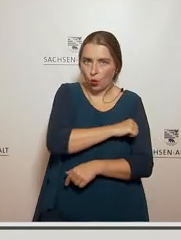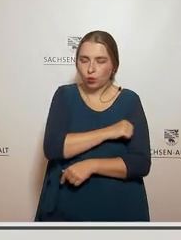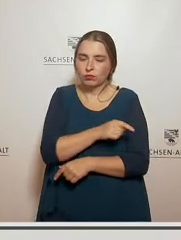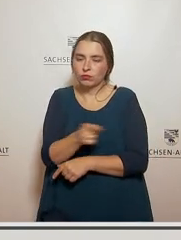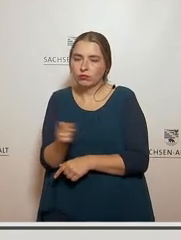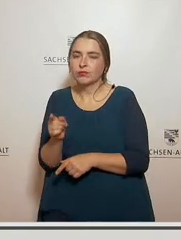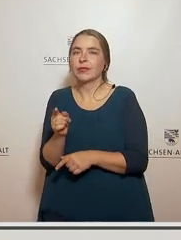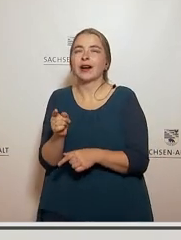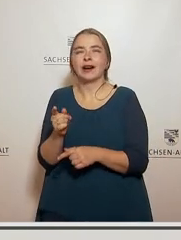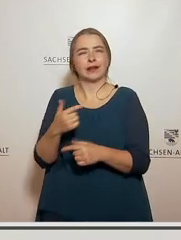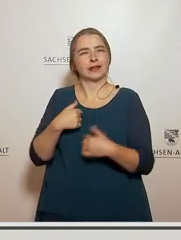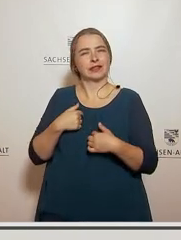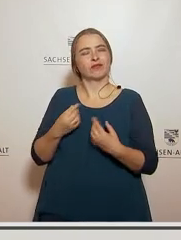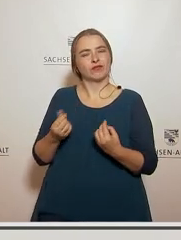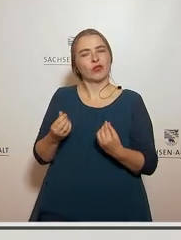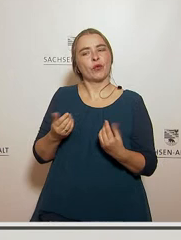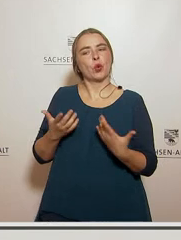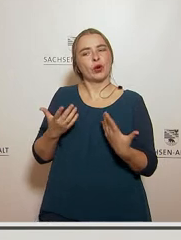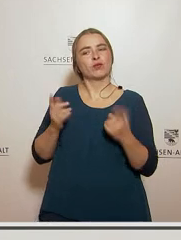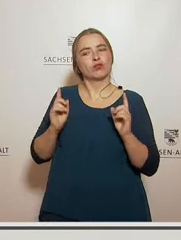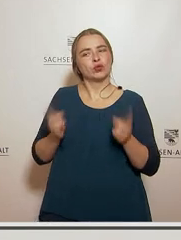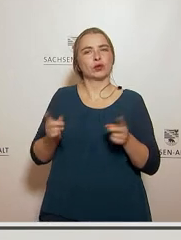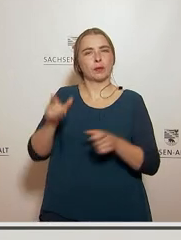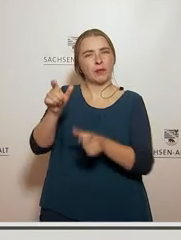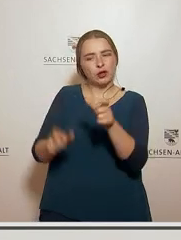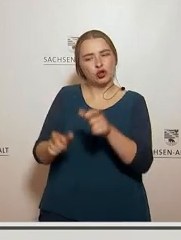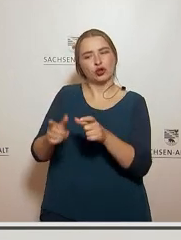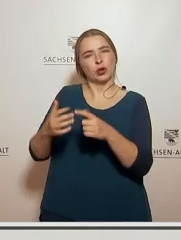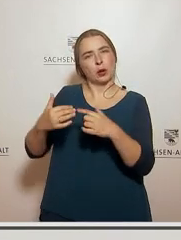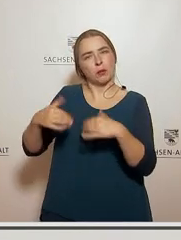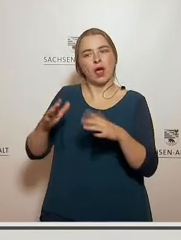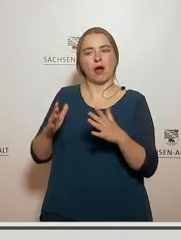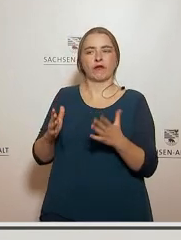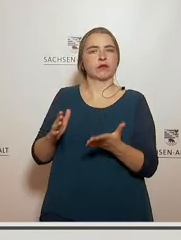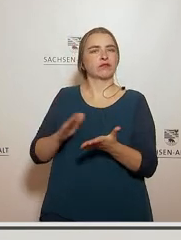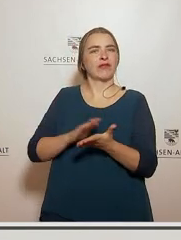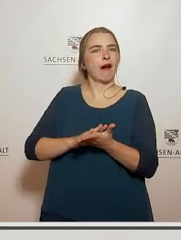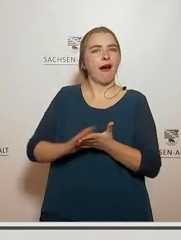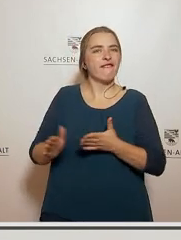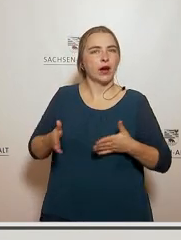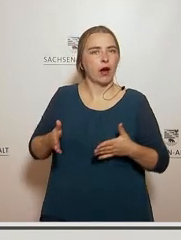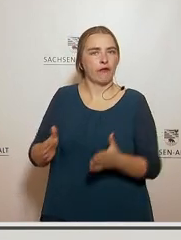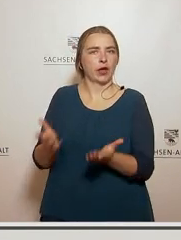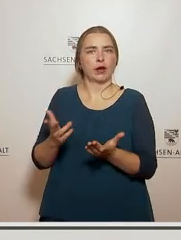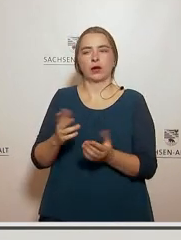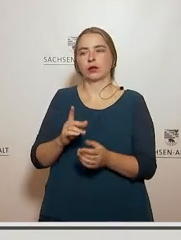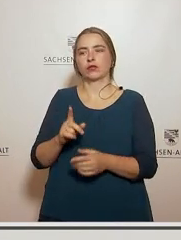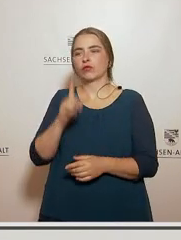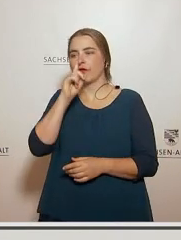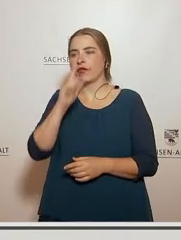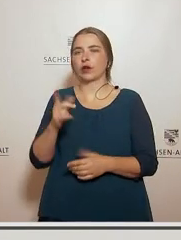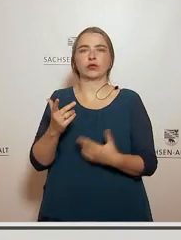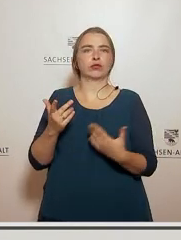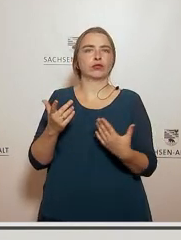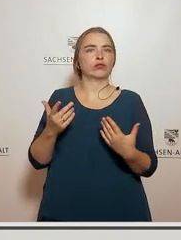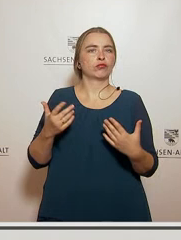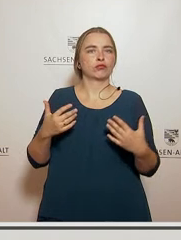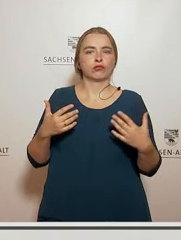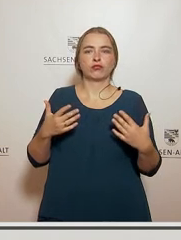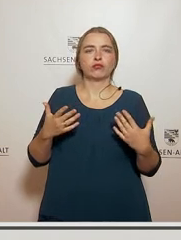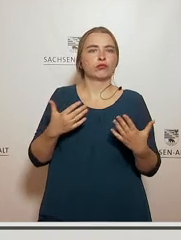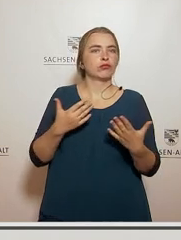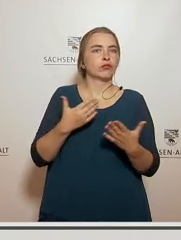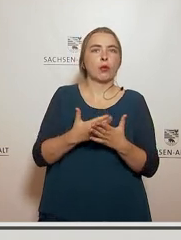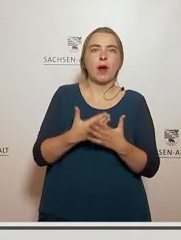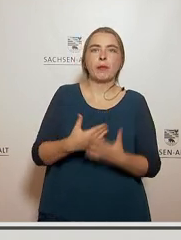noch mehr Gelegenheiten geben, sich niederschwellig impfen zu lassen. All diejenigen, die sich aufgemacht haben mit Impfteams